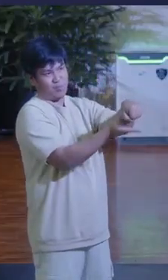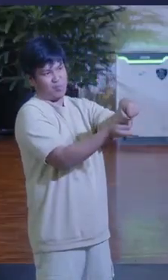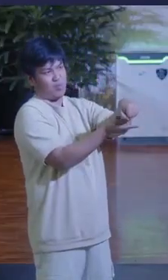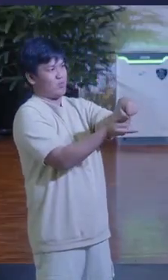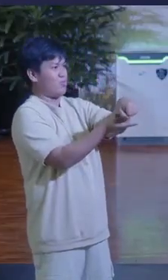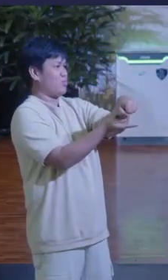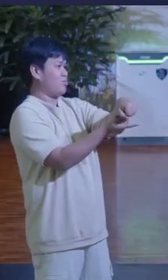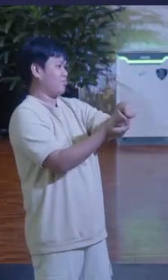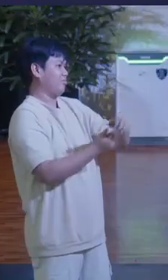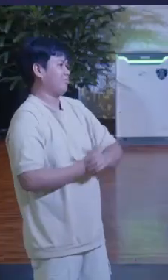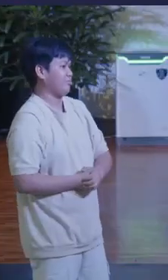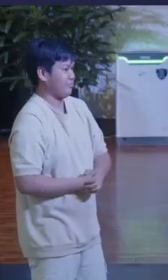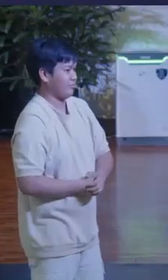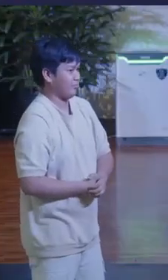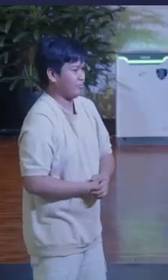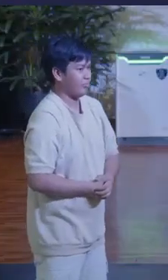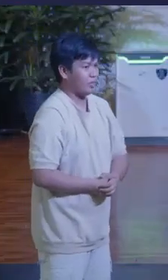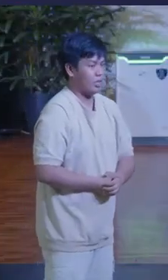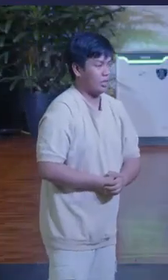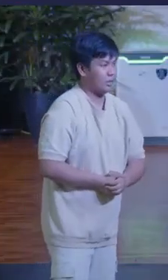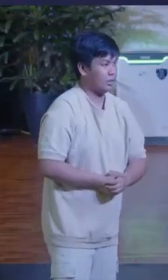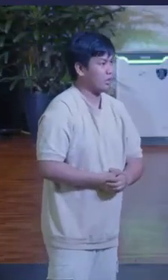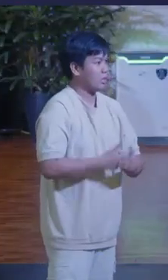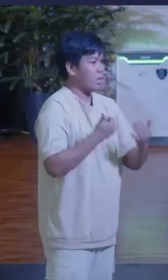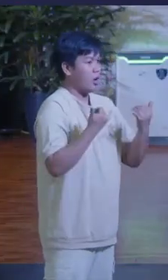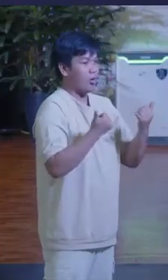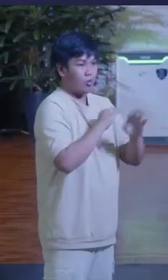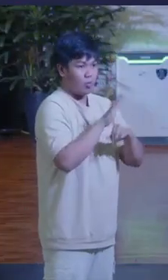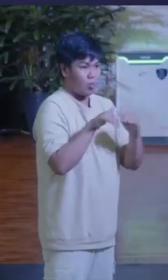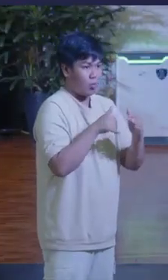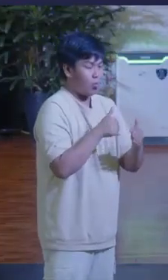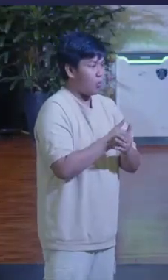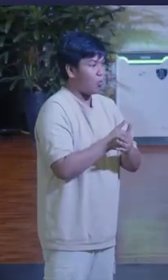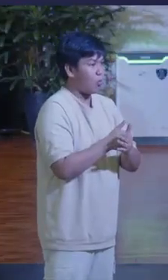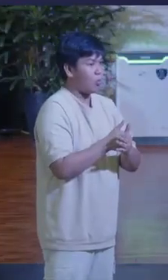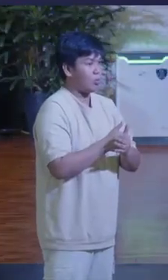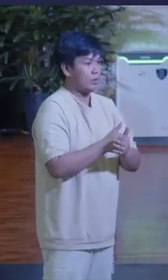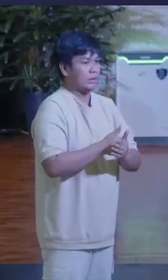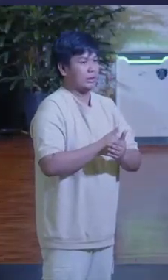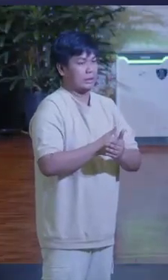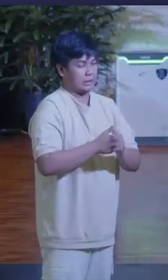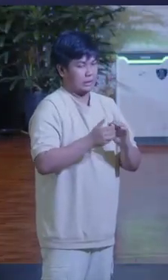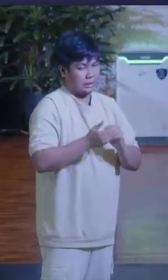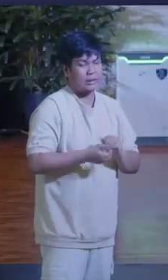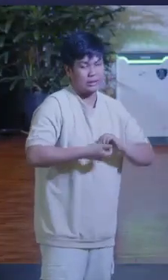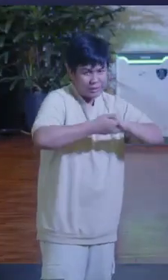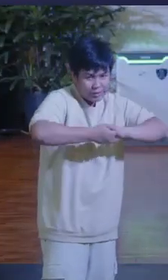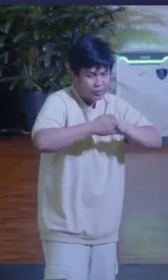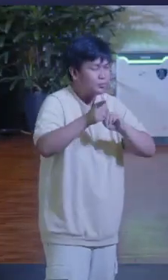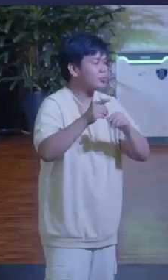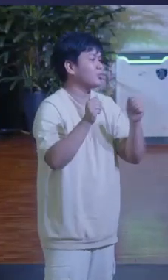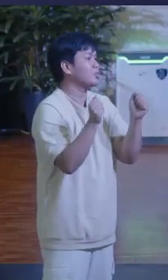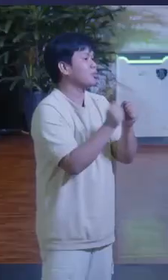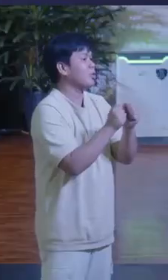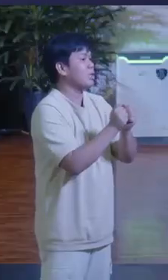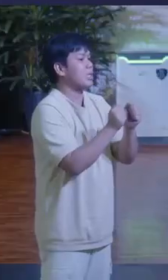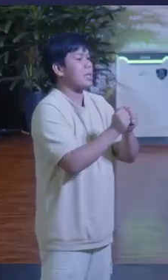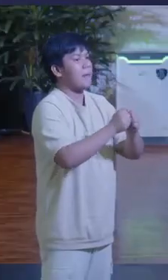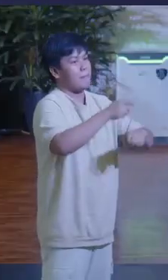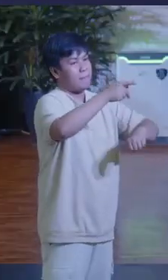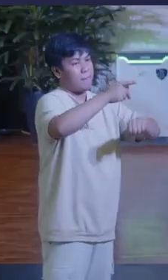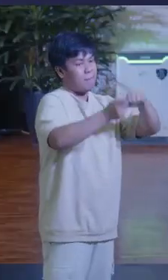kanyang disipulo. Sila po ay nagbigay ng right hand of fellowship sa kanya. Ang ibig pong sabihin